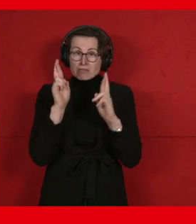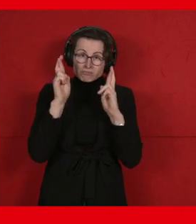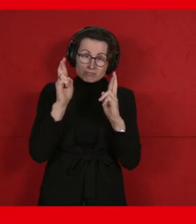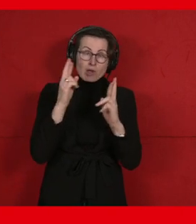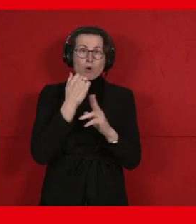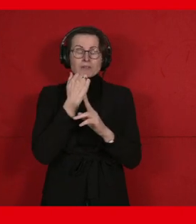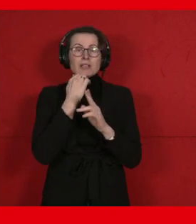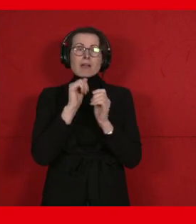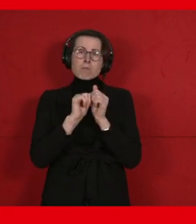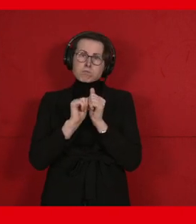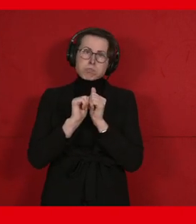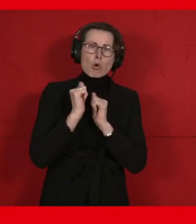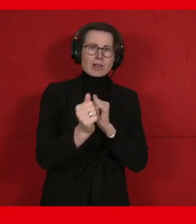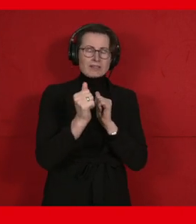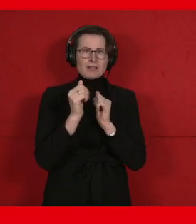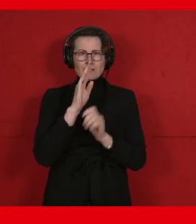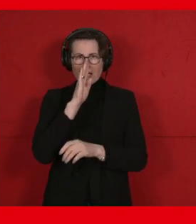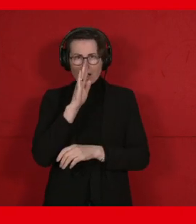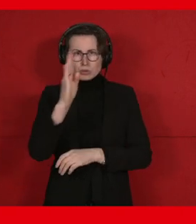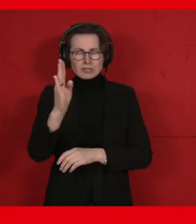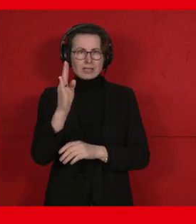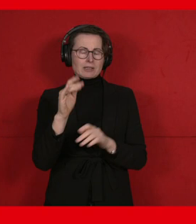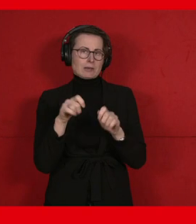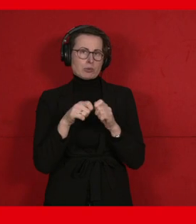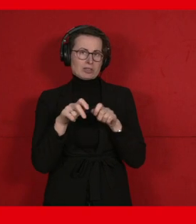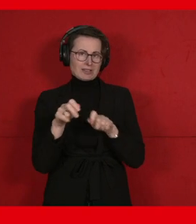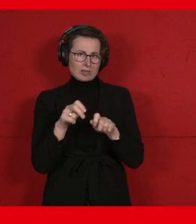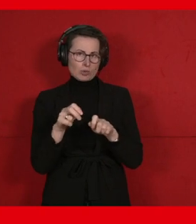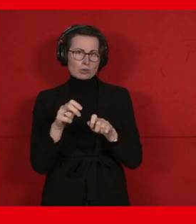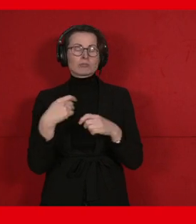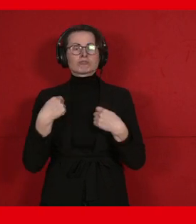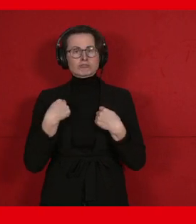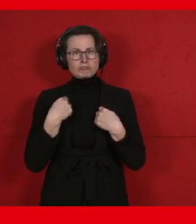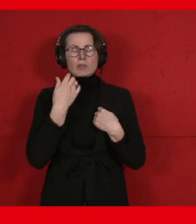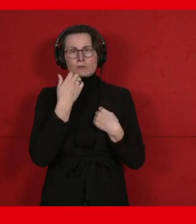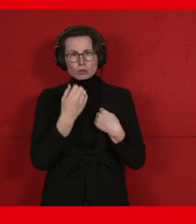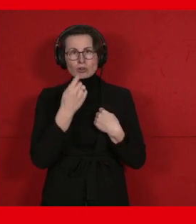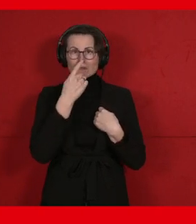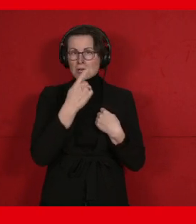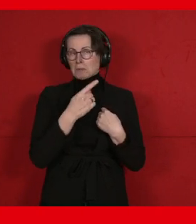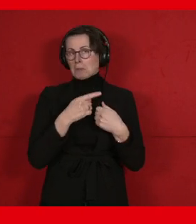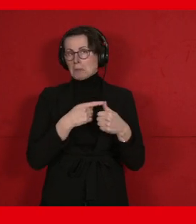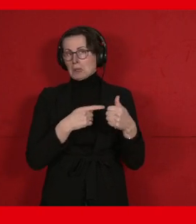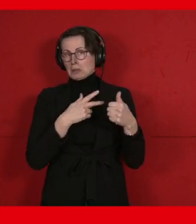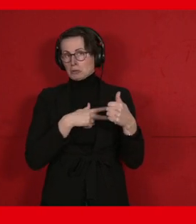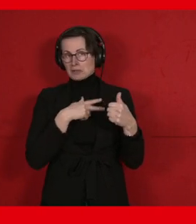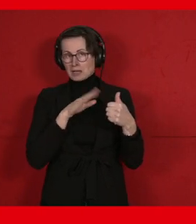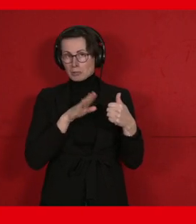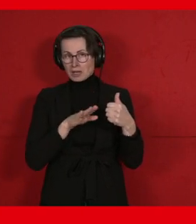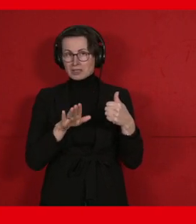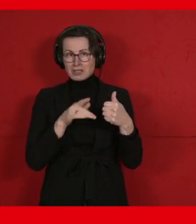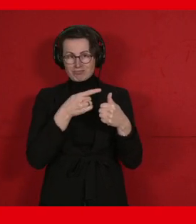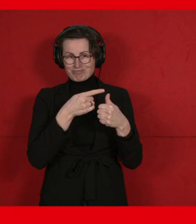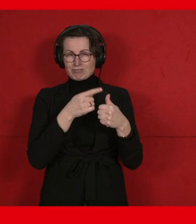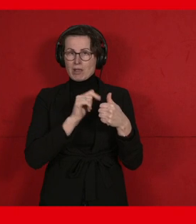auch zu einer progressiv ausgerichteten Bundesregierung, dann würde ich mir wünschen, wenn die Sozialdemokratie eben genau dieses